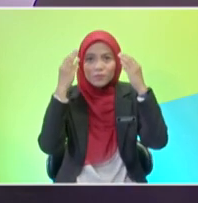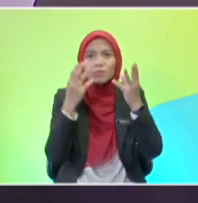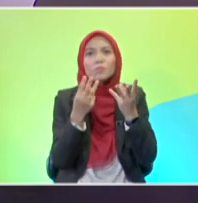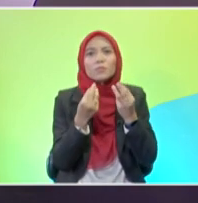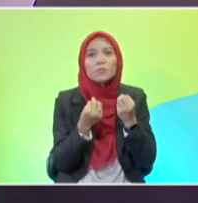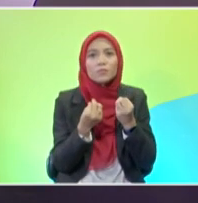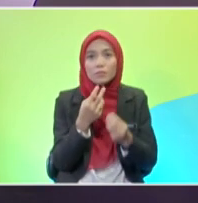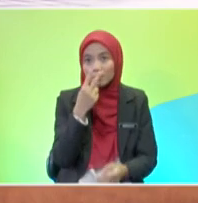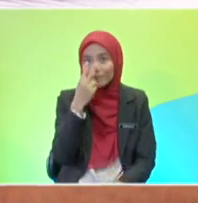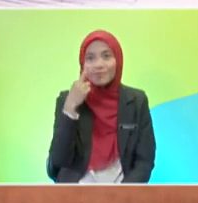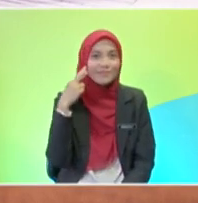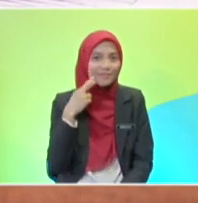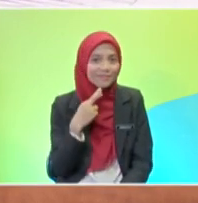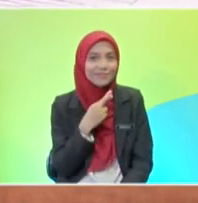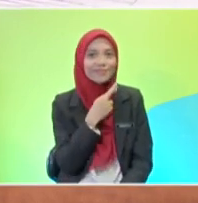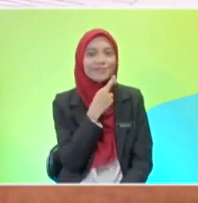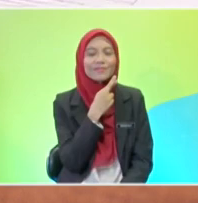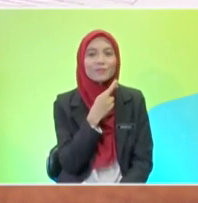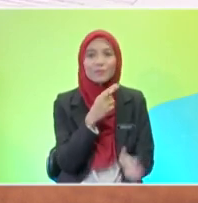buat jadi